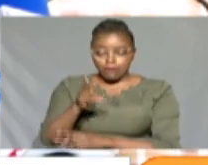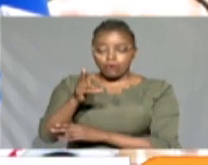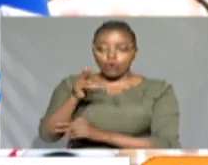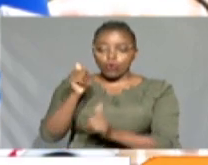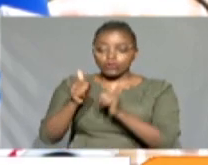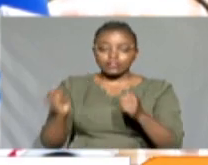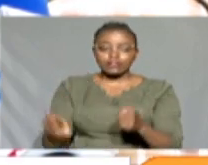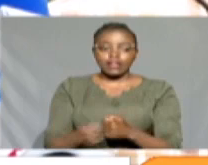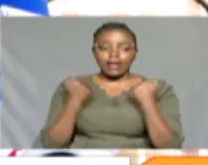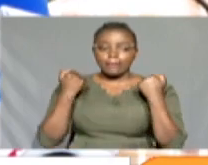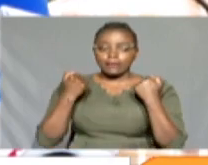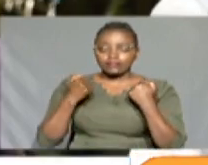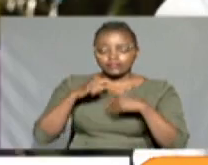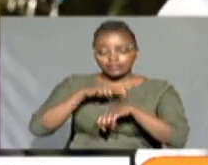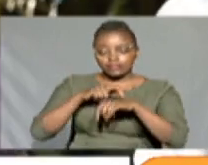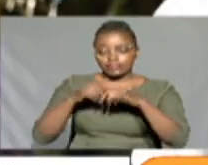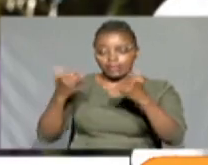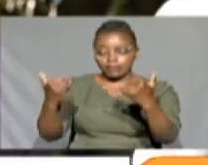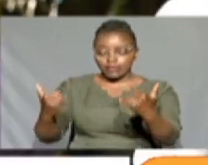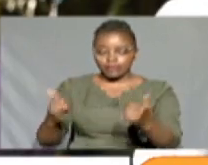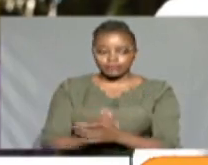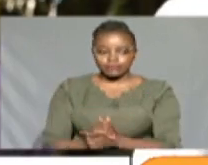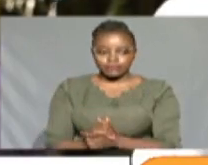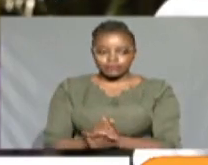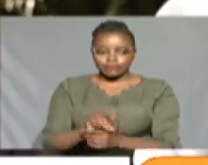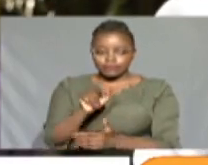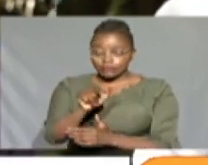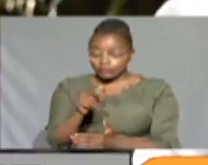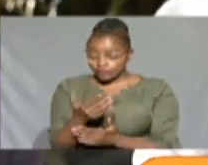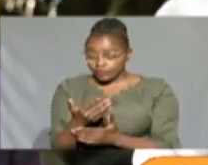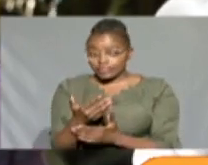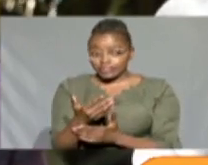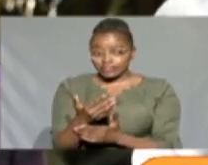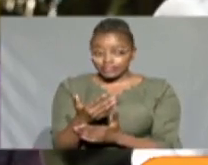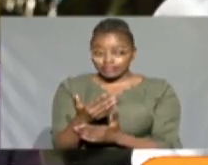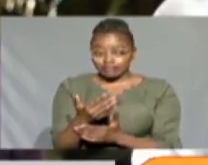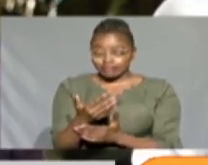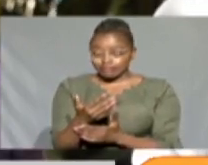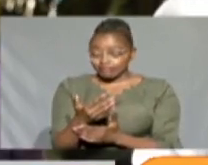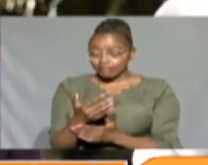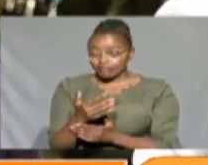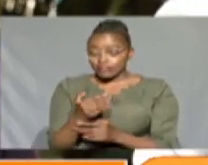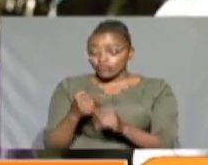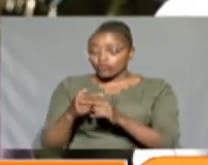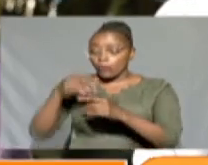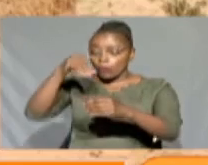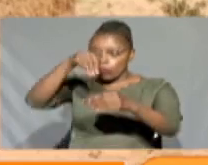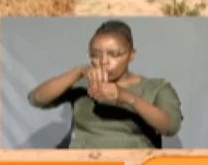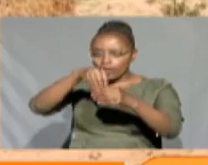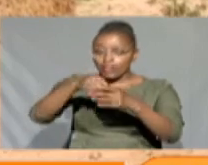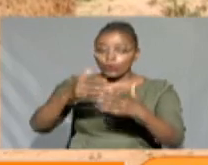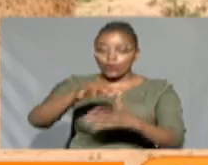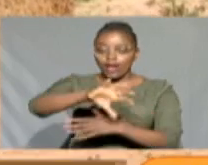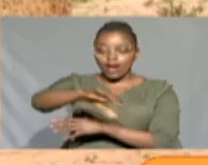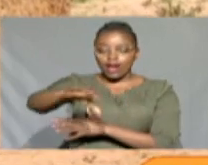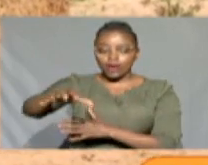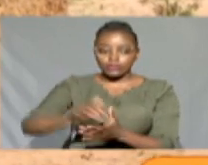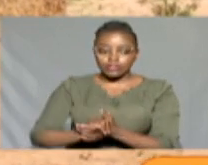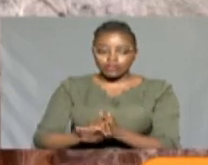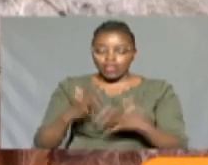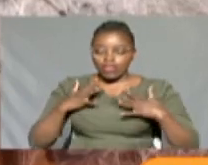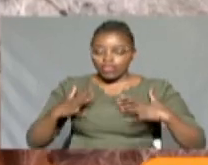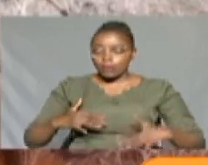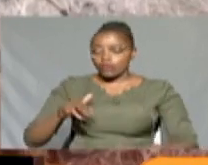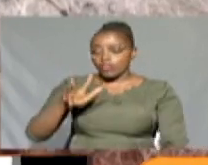come at this particular time. This is not external aggression. This is from within the county. Huku miili ya